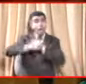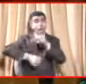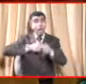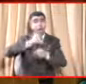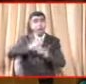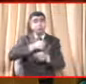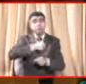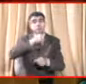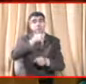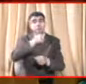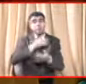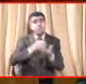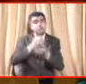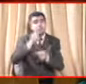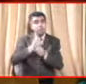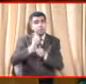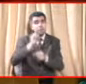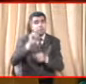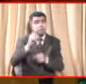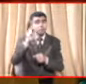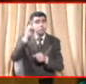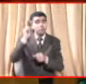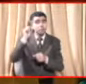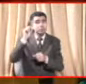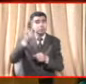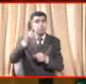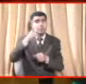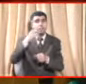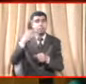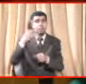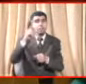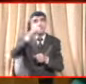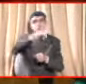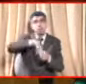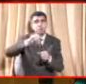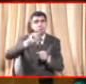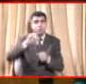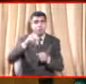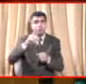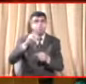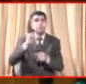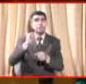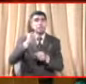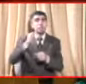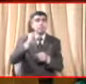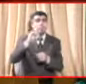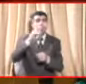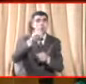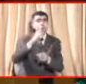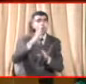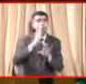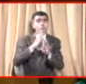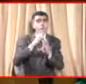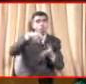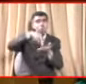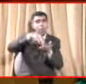عتيا وتشتعل رؤوسهم شيبا تراهم يستجدون دريهمات في محطات، في